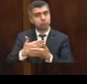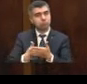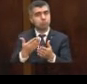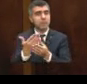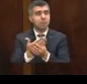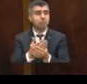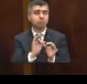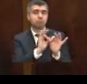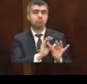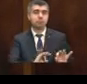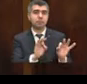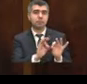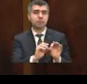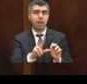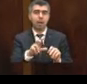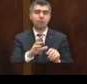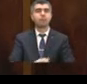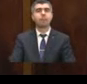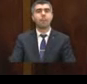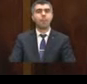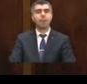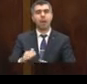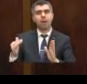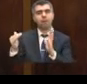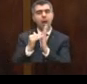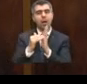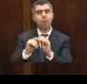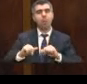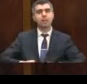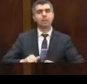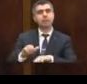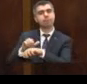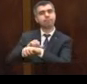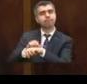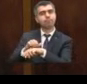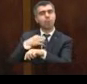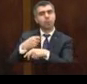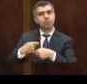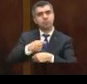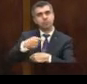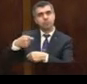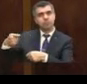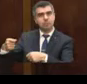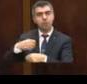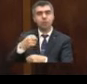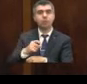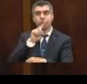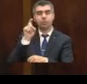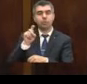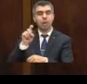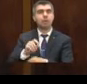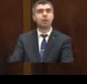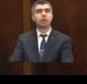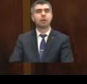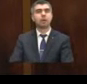مفهومة، ومنها الدورية الأخيرة لوزير الداخلية التي تمس مباشرة بالمبدأ الدستوري